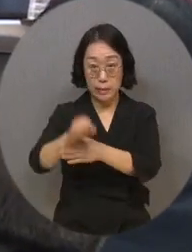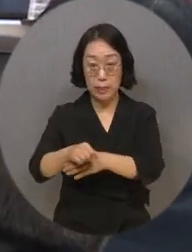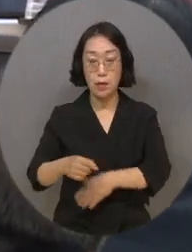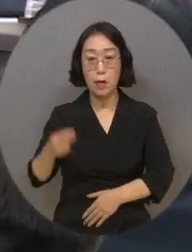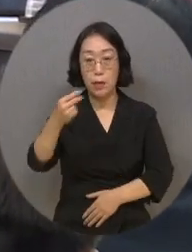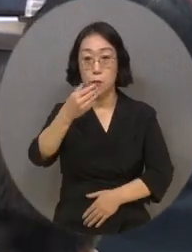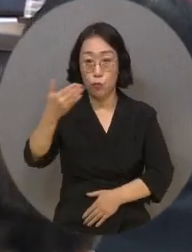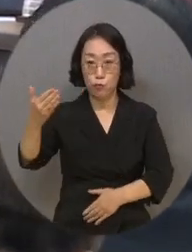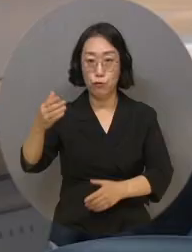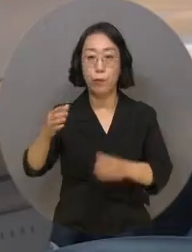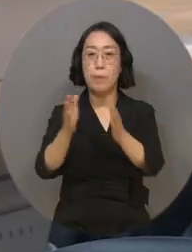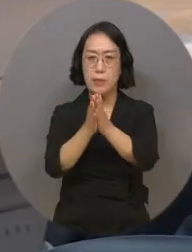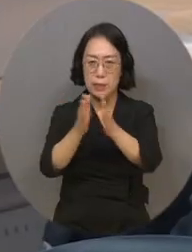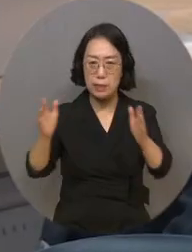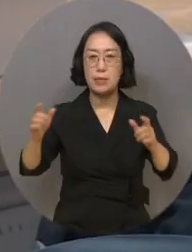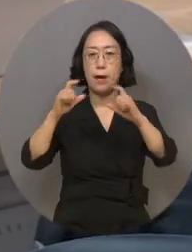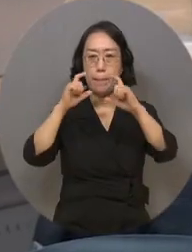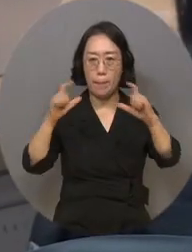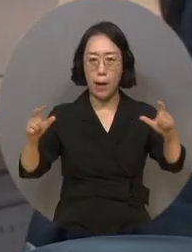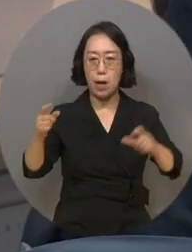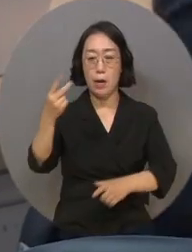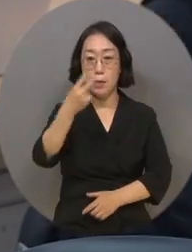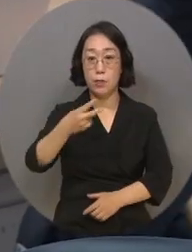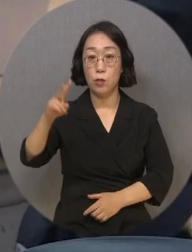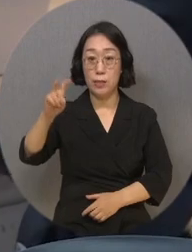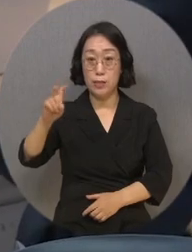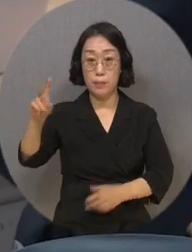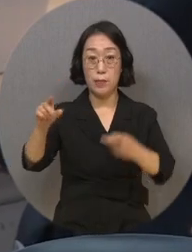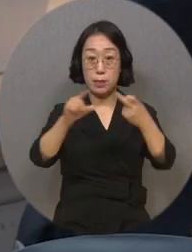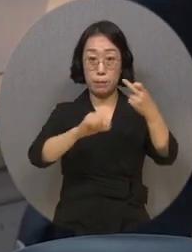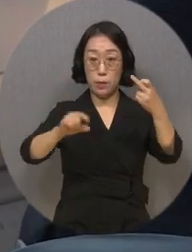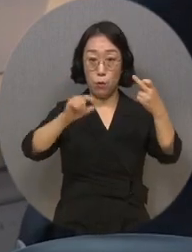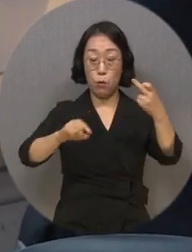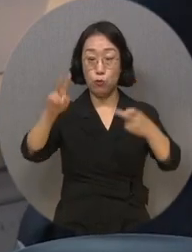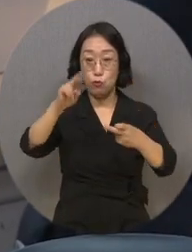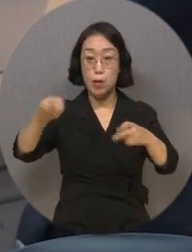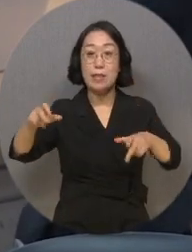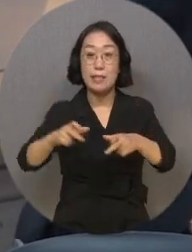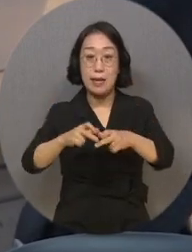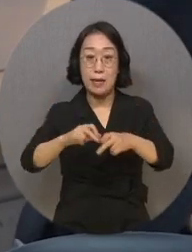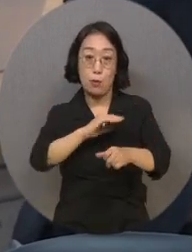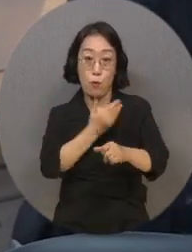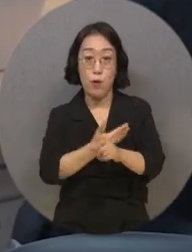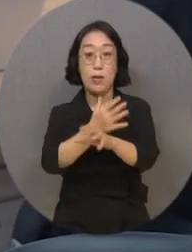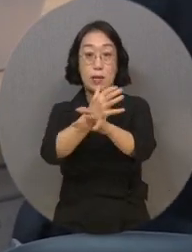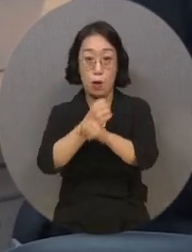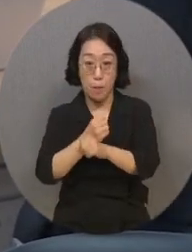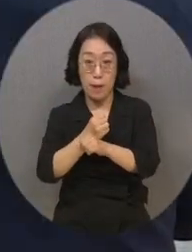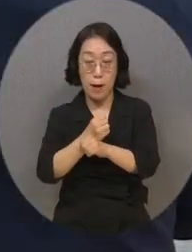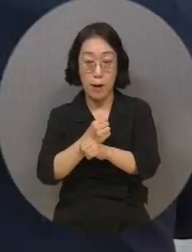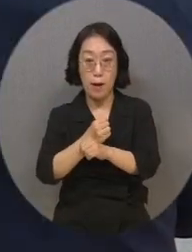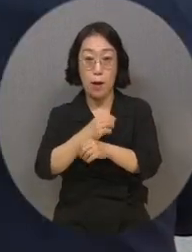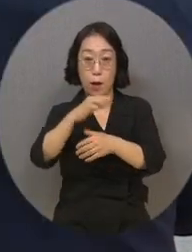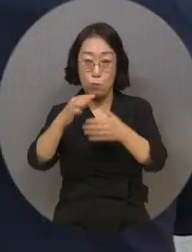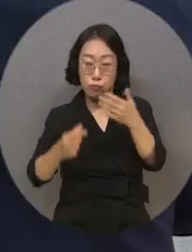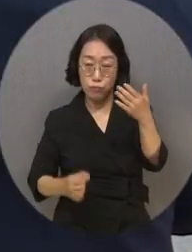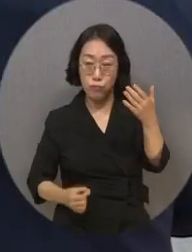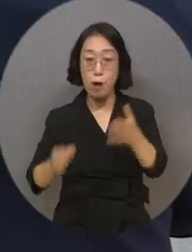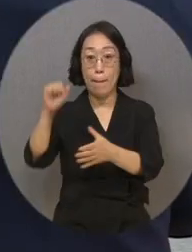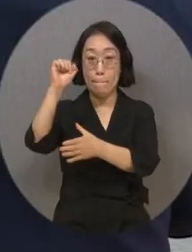2009년부터 발효됐습니다. 그리고 2022년 12월 유엔 장애인 권리협약 선택 의정서가